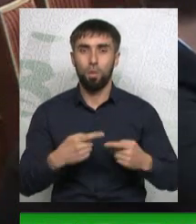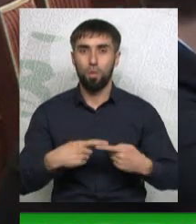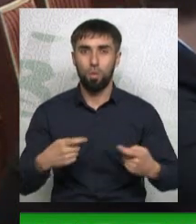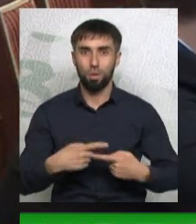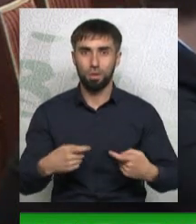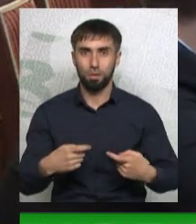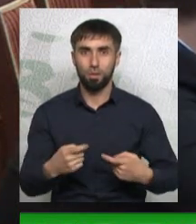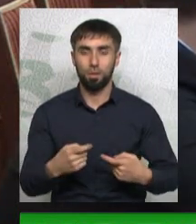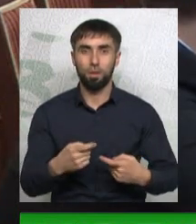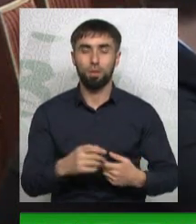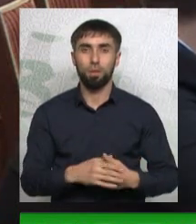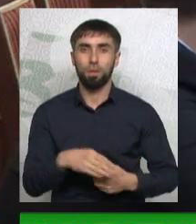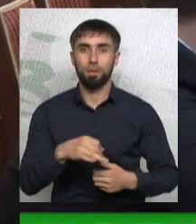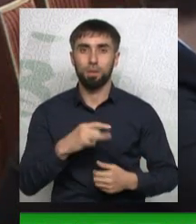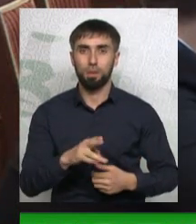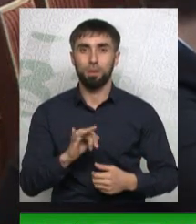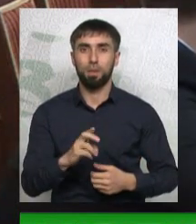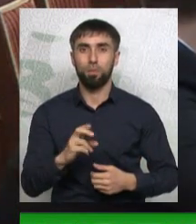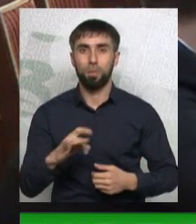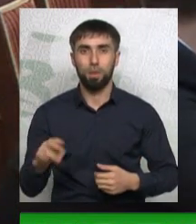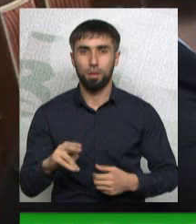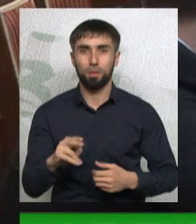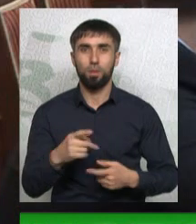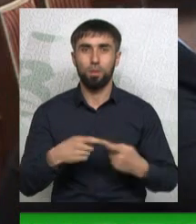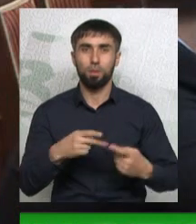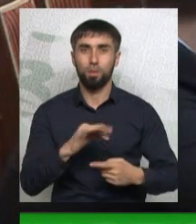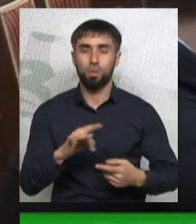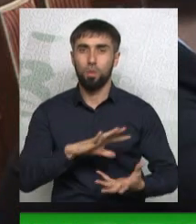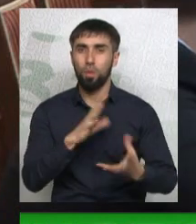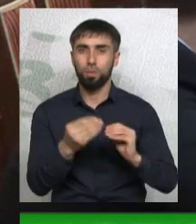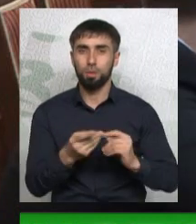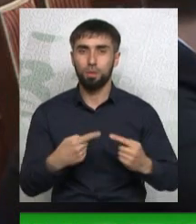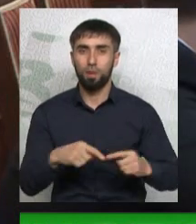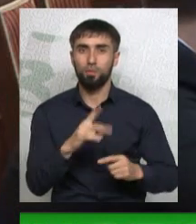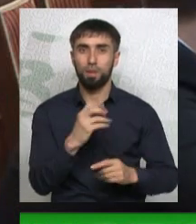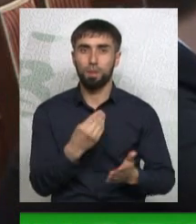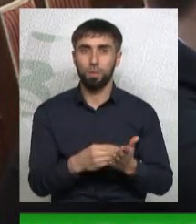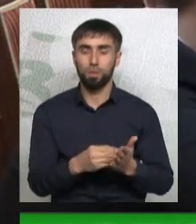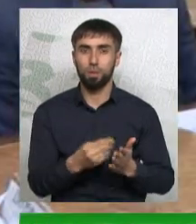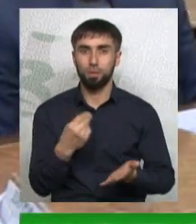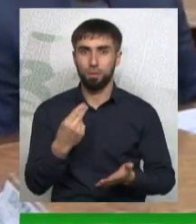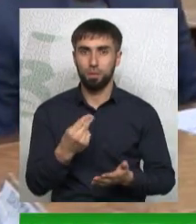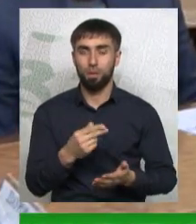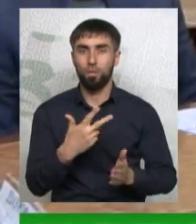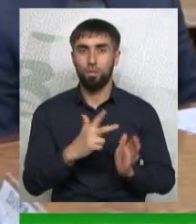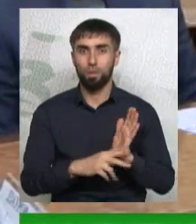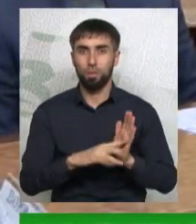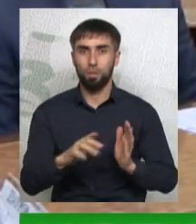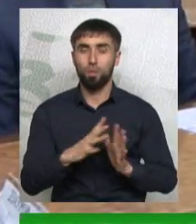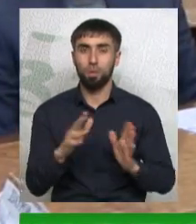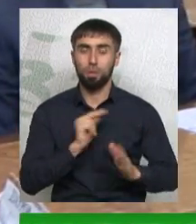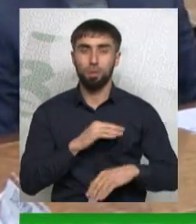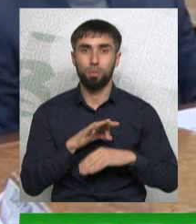гостиничный комплекс «Терк» и «Берг», гостиничный двор, общий объем небюджетных средств 80 миллионов. Большая работа в